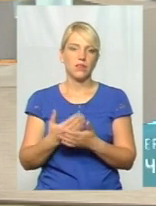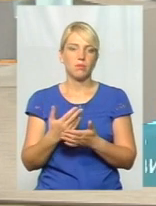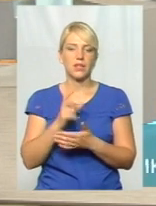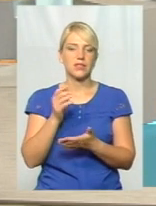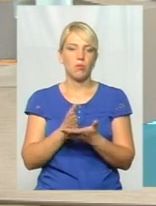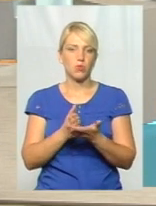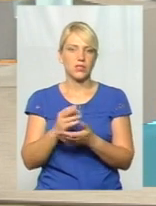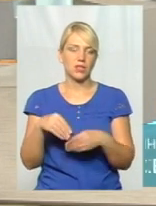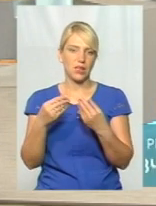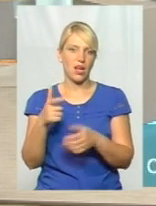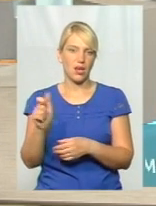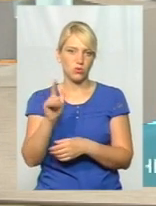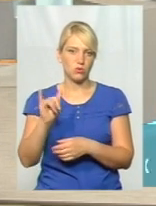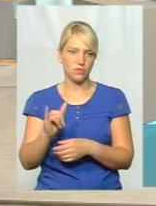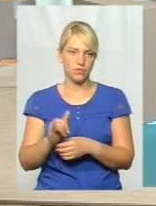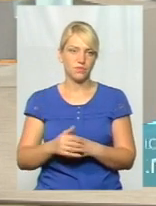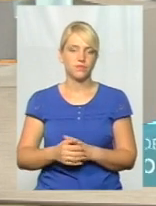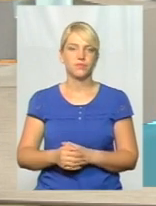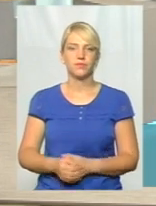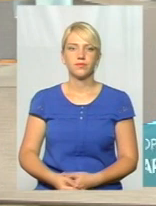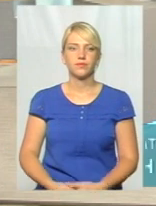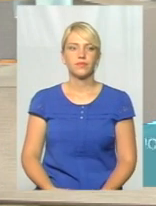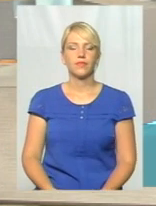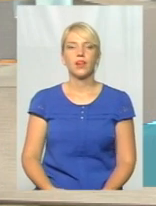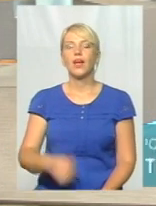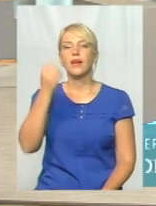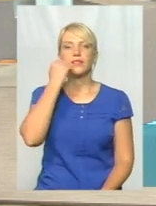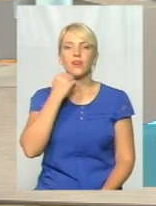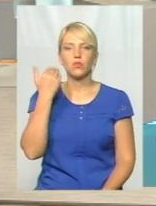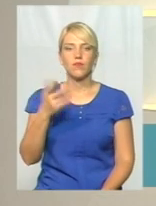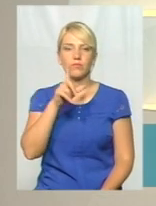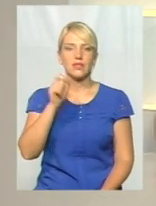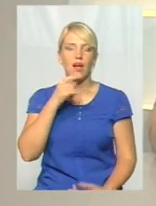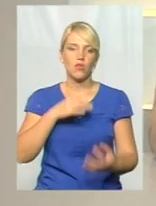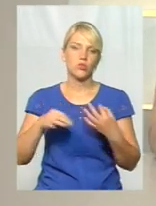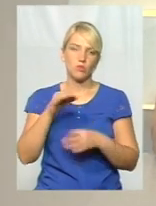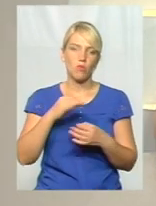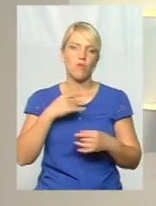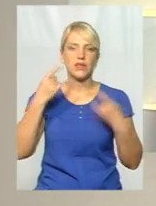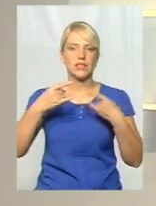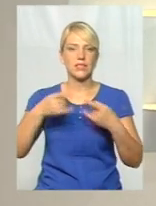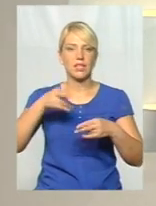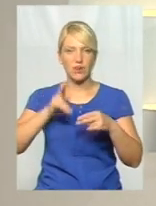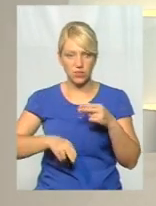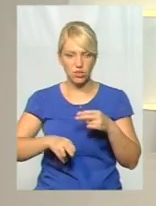послуги, за надані послуги, за сам природний газ. Я вам дякую за розмову. Наш ефірний час уже